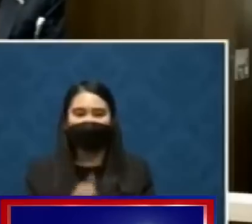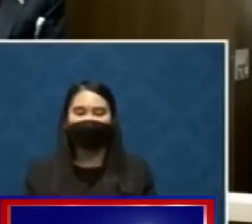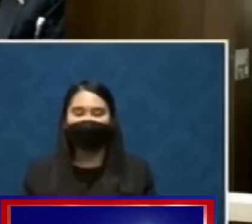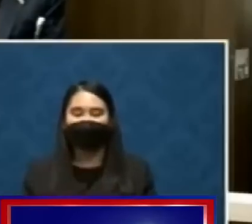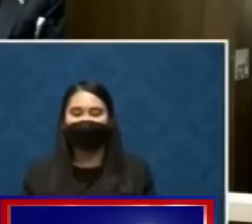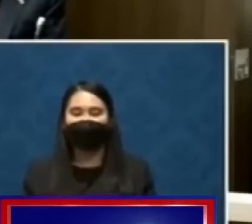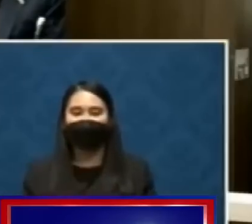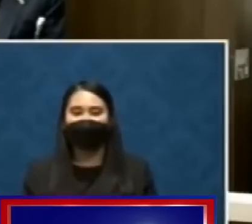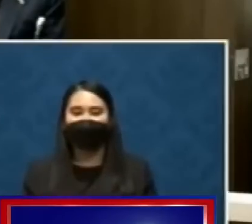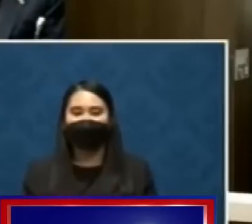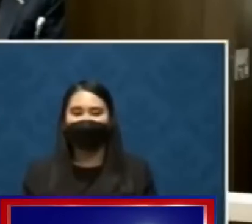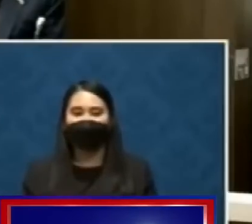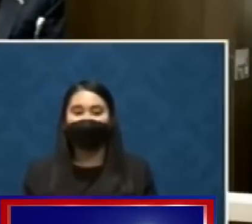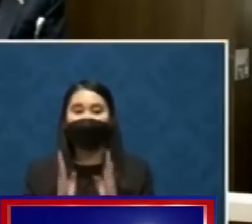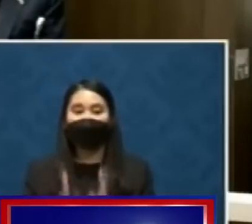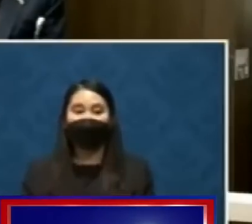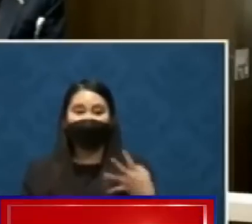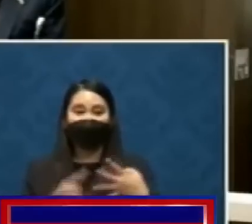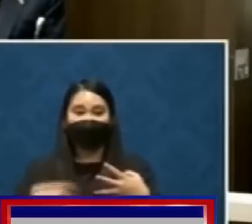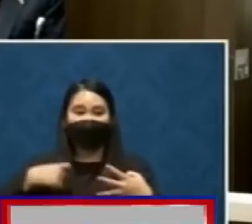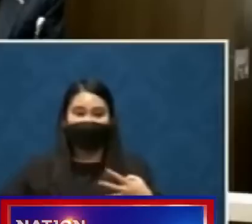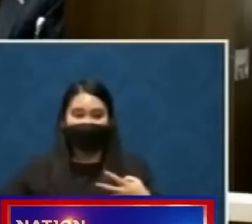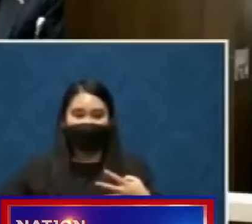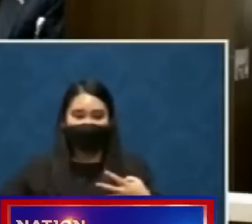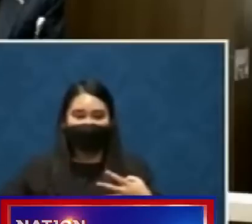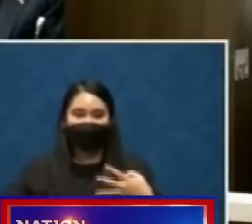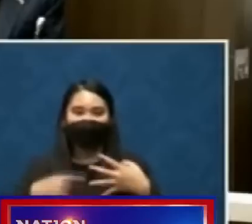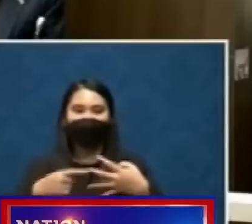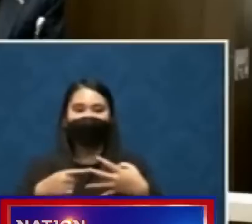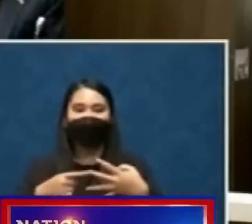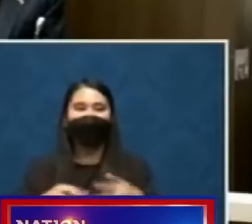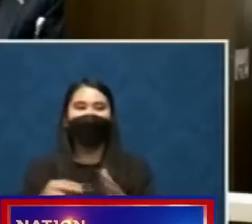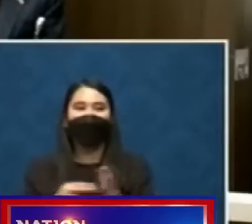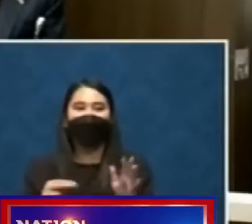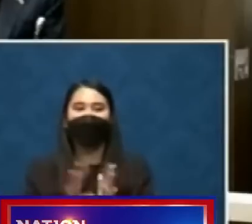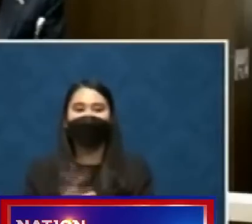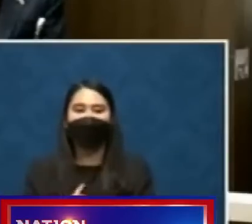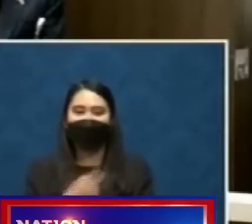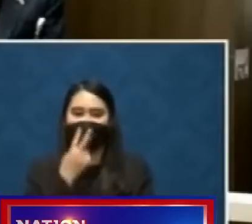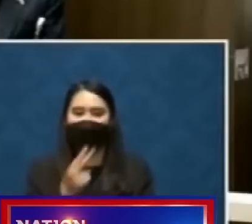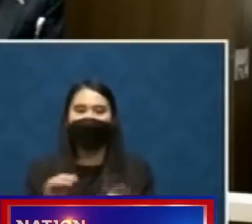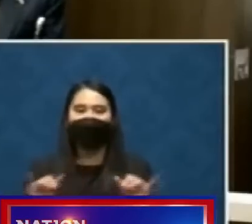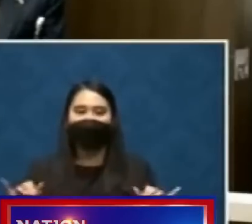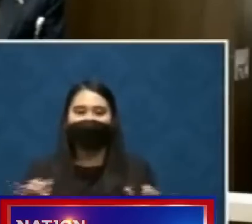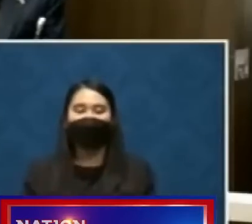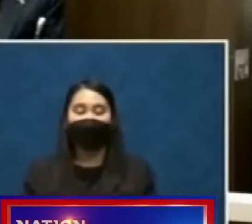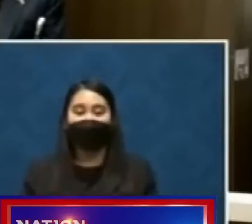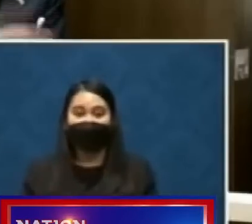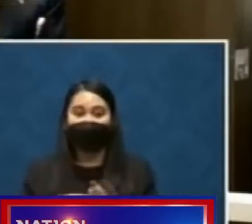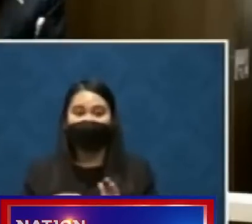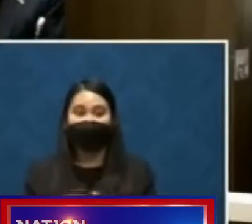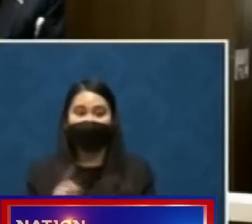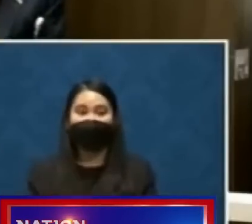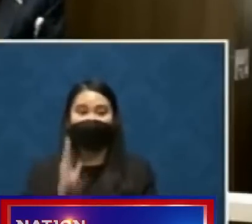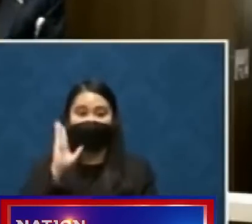ยว่า4คนที่ถูกจับขึ้นศาลไปก่อนหน้านี้ก็คงจะเป็นมวยล้มต้มคนดูถ้าคนอย่างส